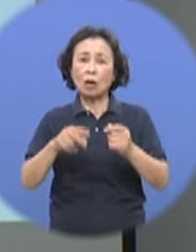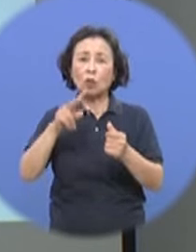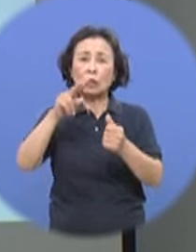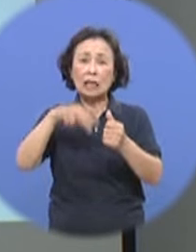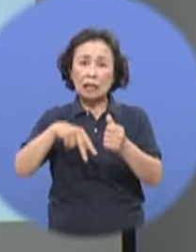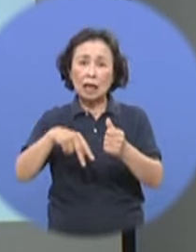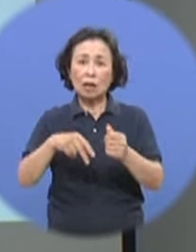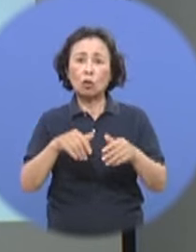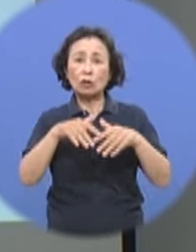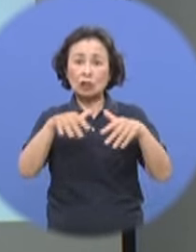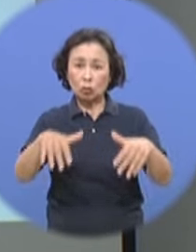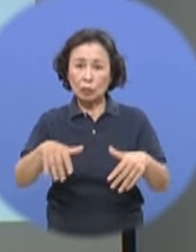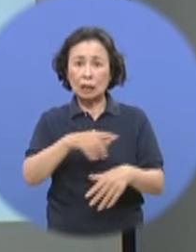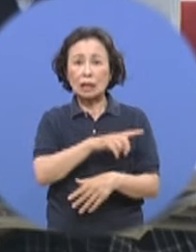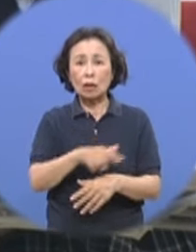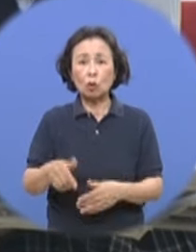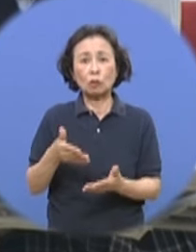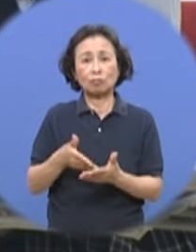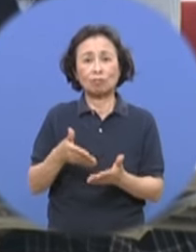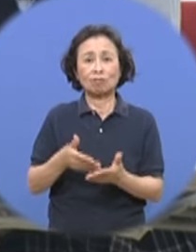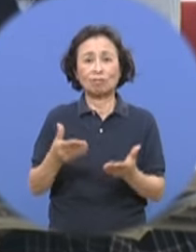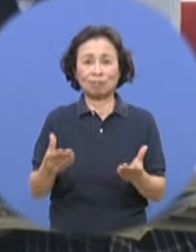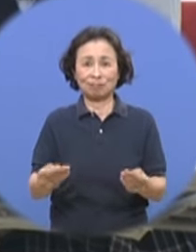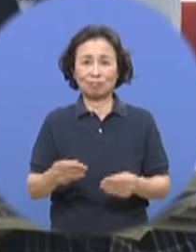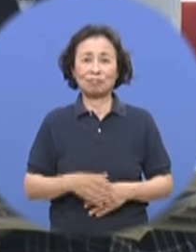説明しました。